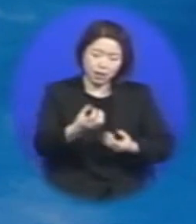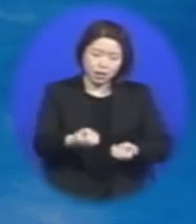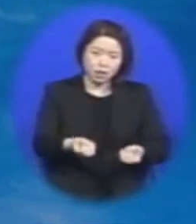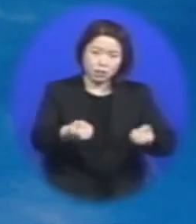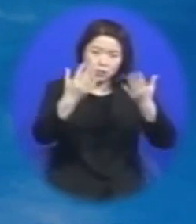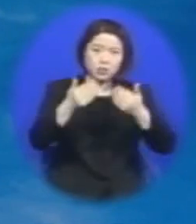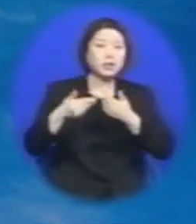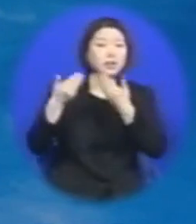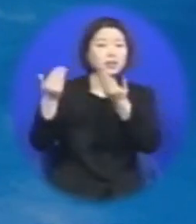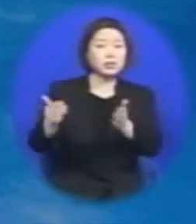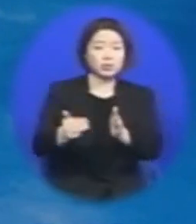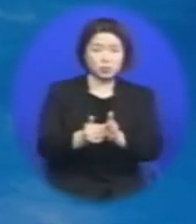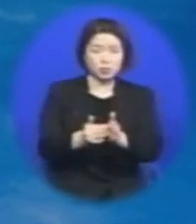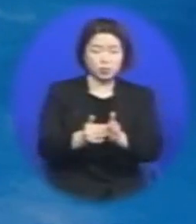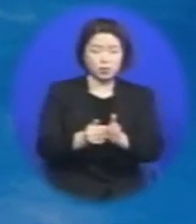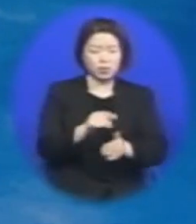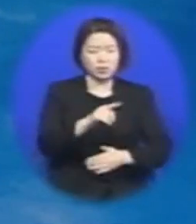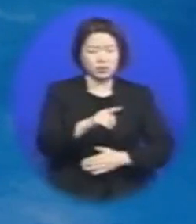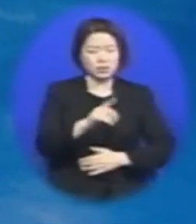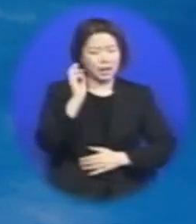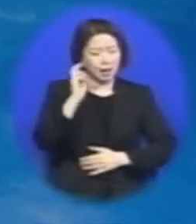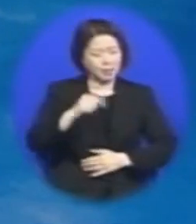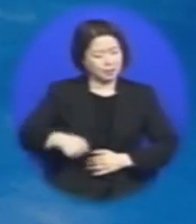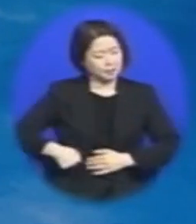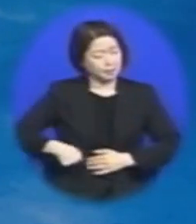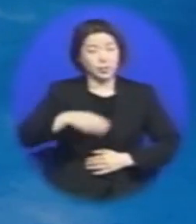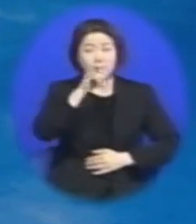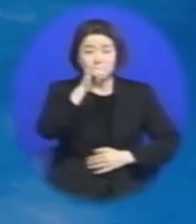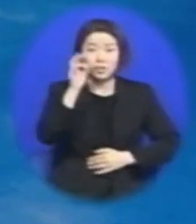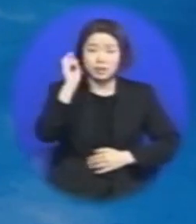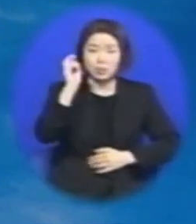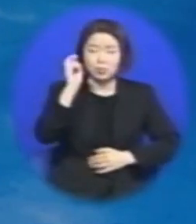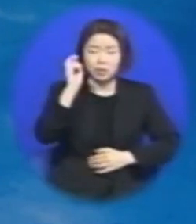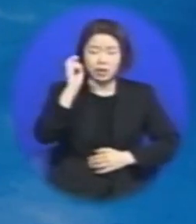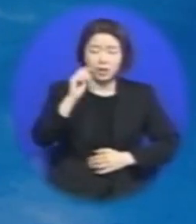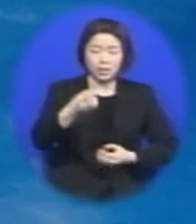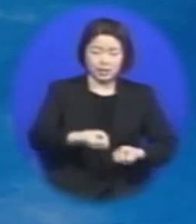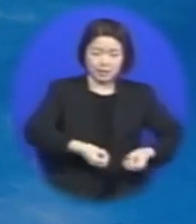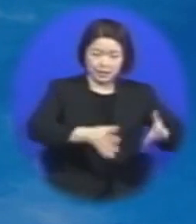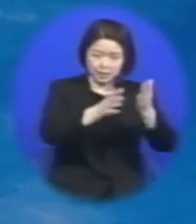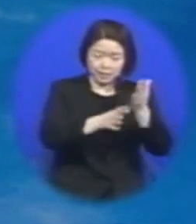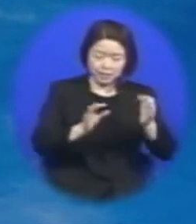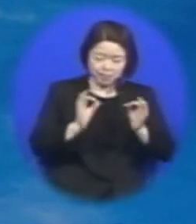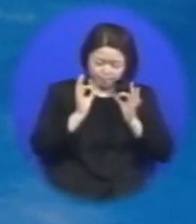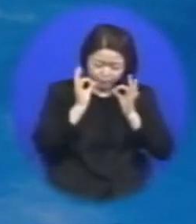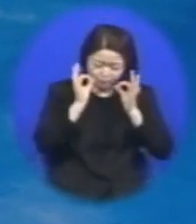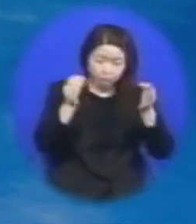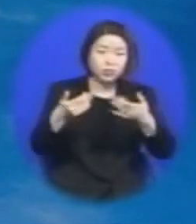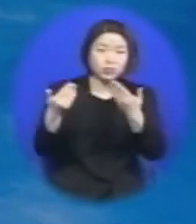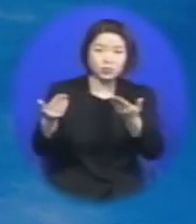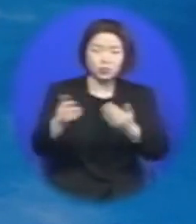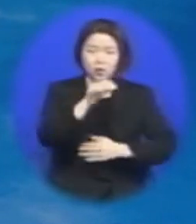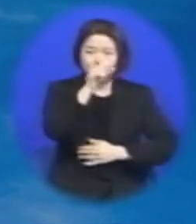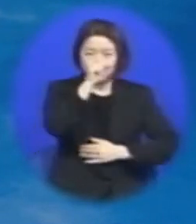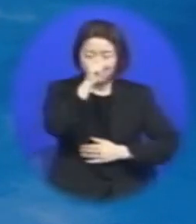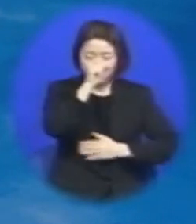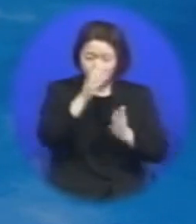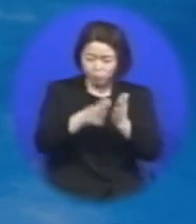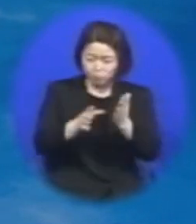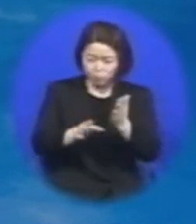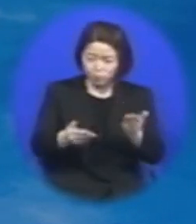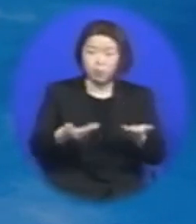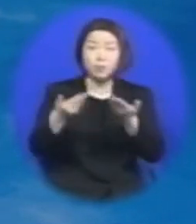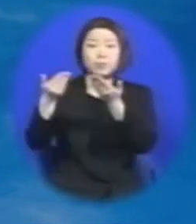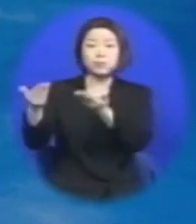드렸습니다 그가 아마 양심의 가책이 있어서 그랬는지 아마 제사는 정성껏 드렸고 좋은 재물을 하나님께